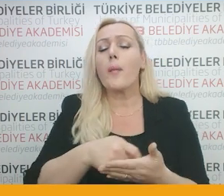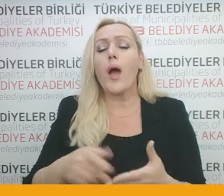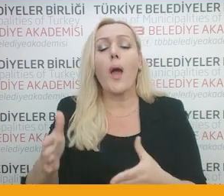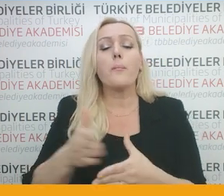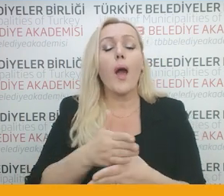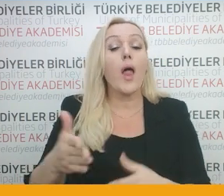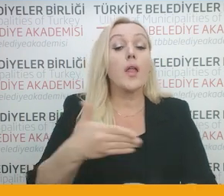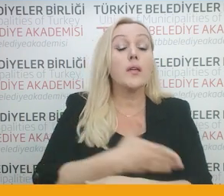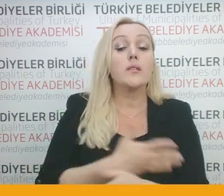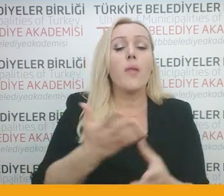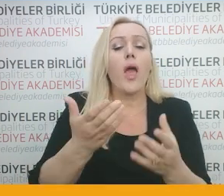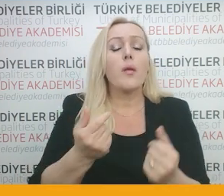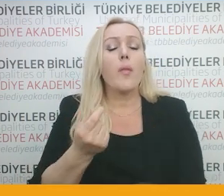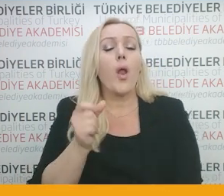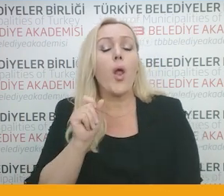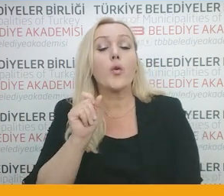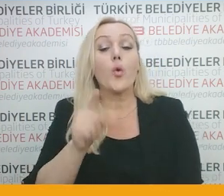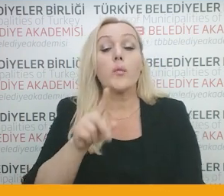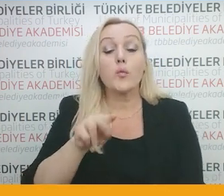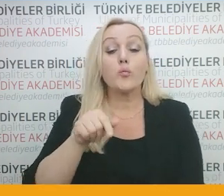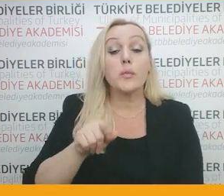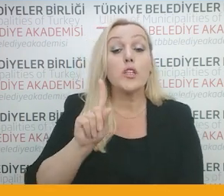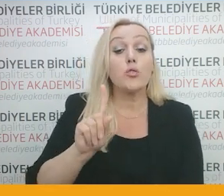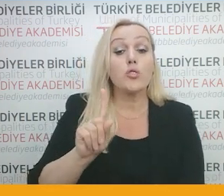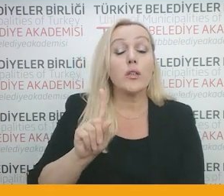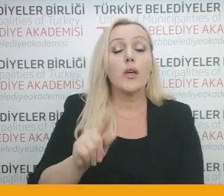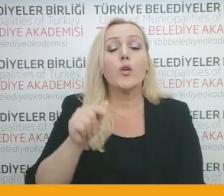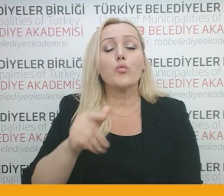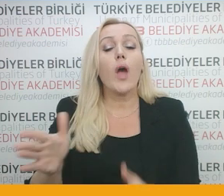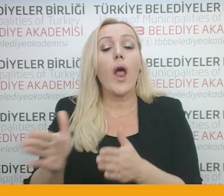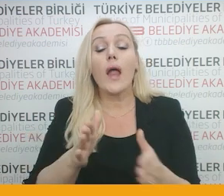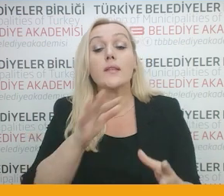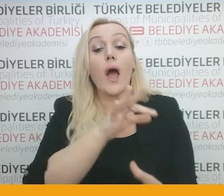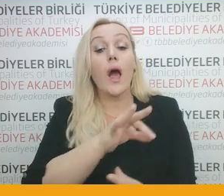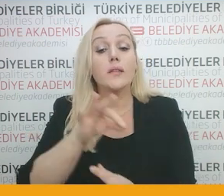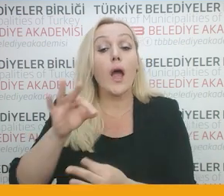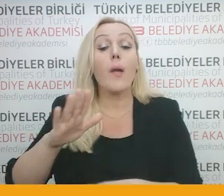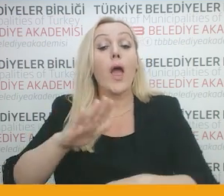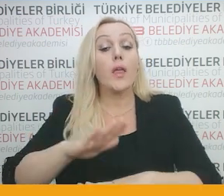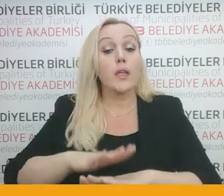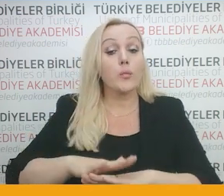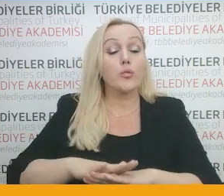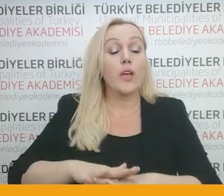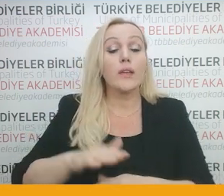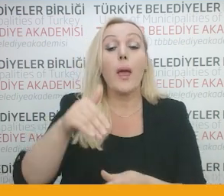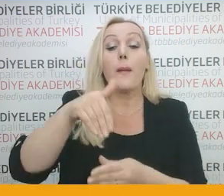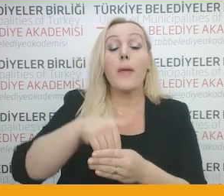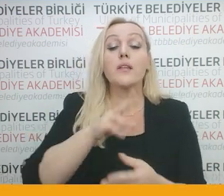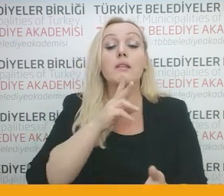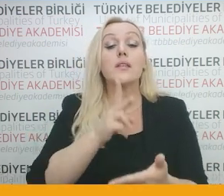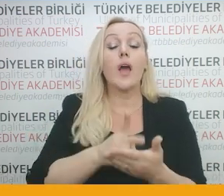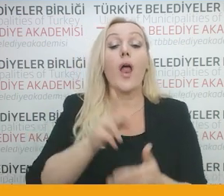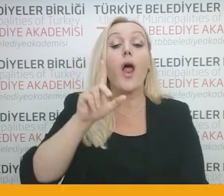hizmet alımı, sermaye transferi, cari transferi bunlar birinci düzey. Bunlar arasında bir aktarma yapacaksak meclis kararı